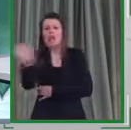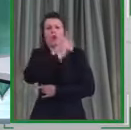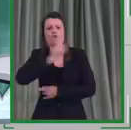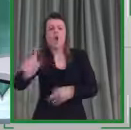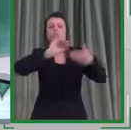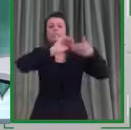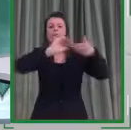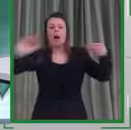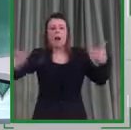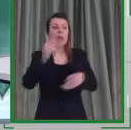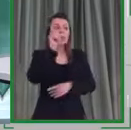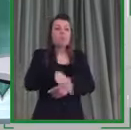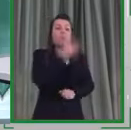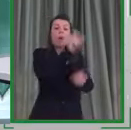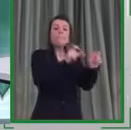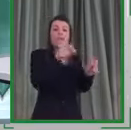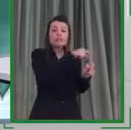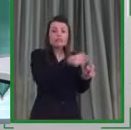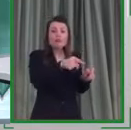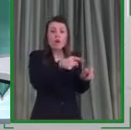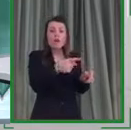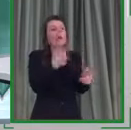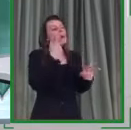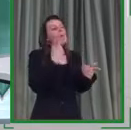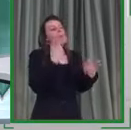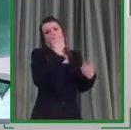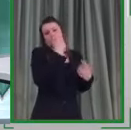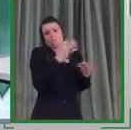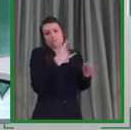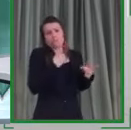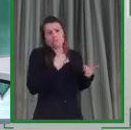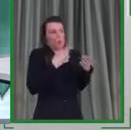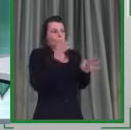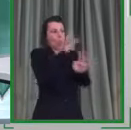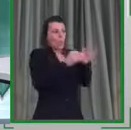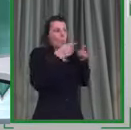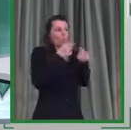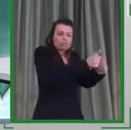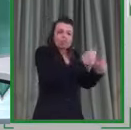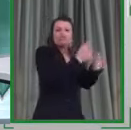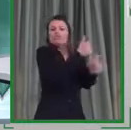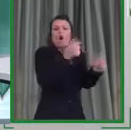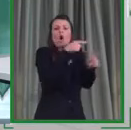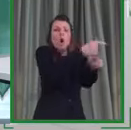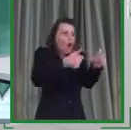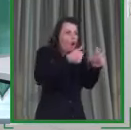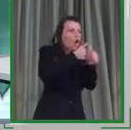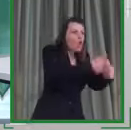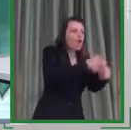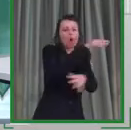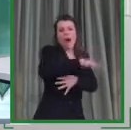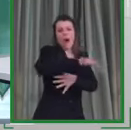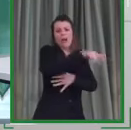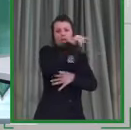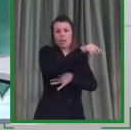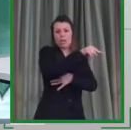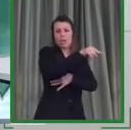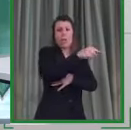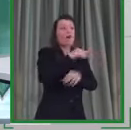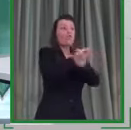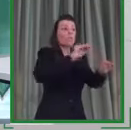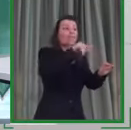potevano e volevano aiutarci a salvare le vite alle persone delle aree più compromesse